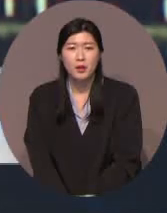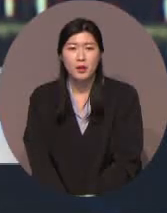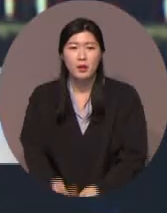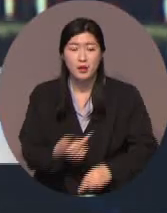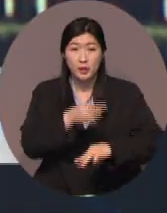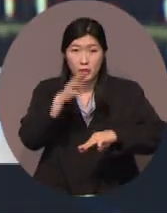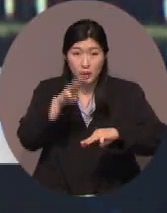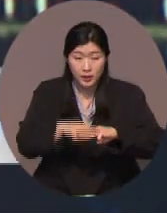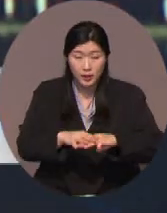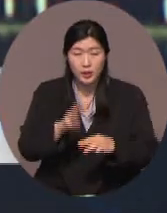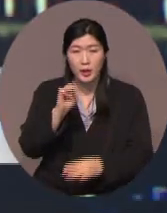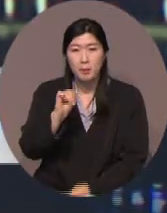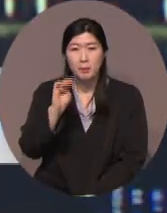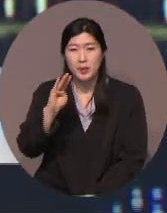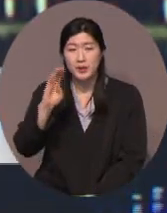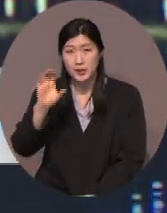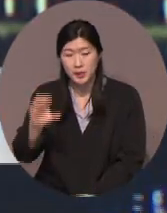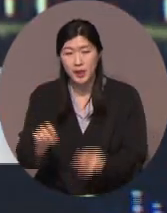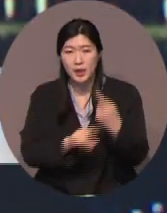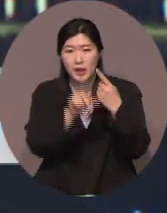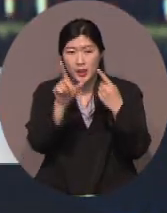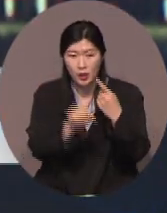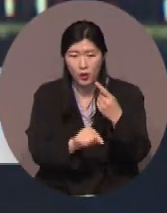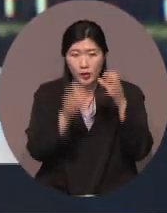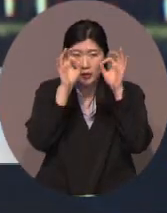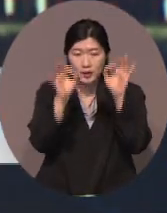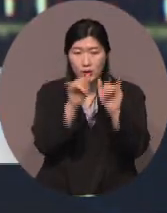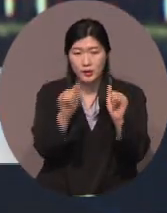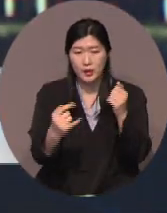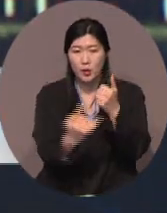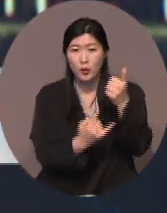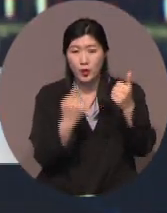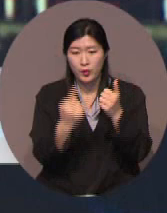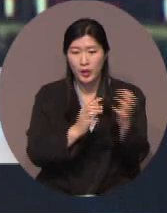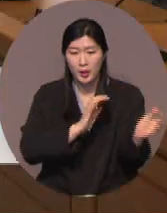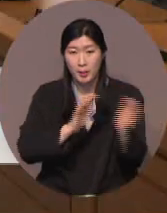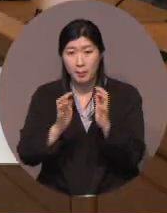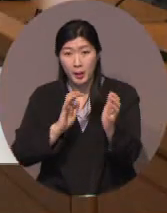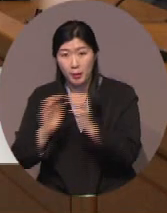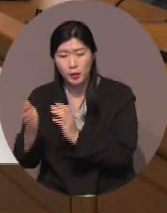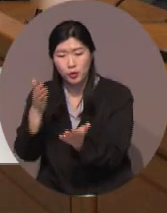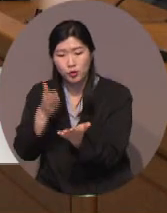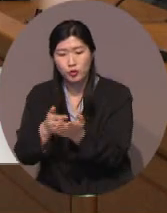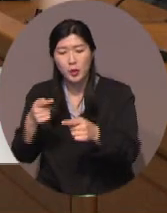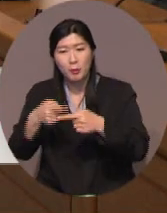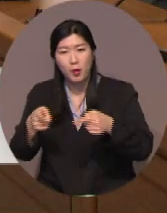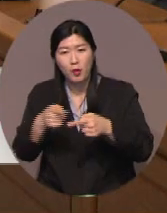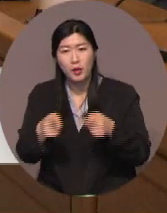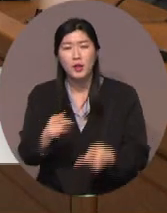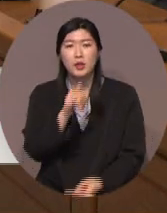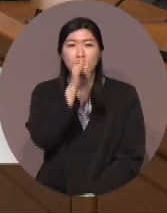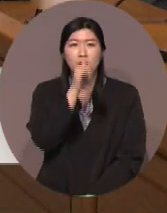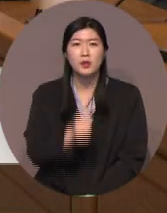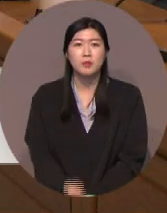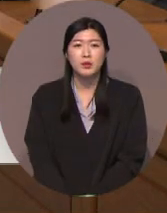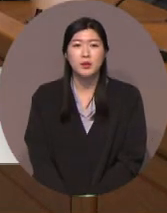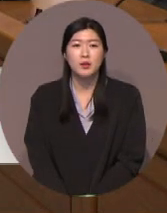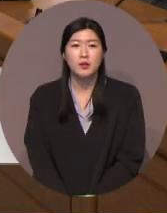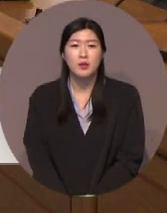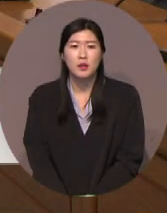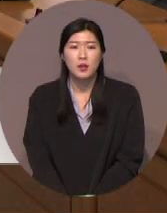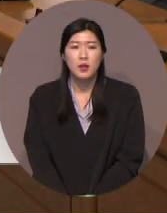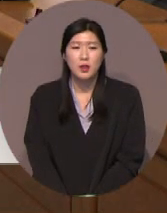대전 문화방송 1월 시청자 위원회가 열려 새해 대전 mbc 프로그램과 뉴스에 대한 의견을 교환했습니다